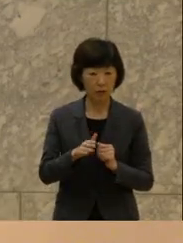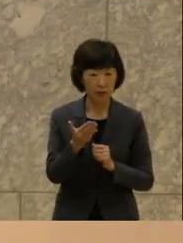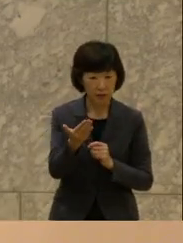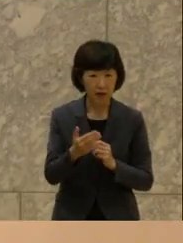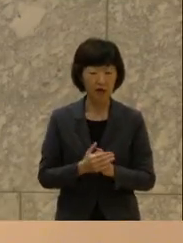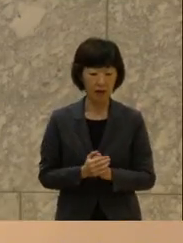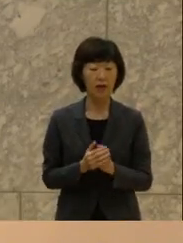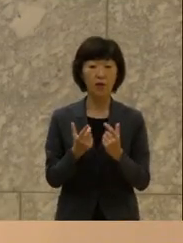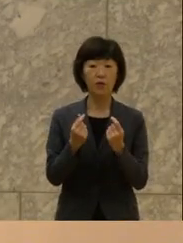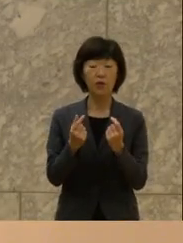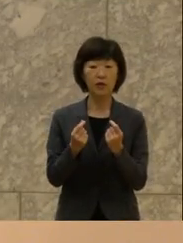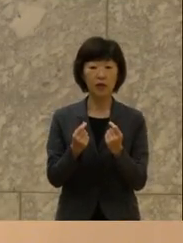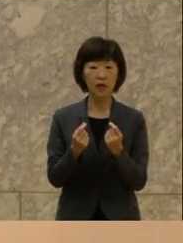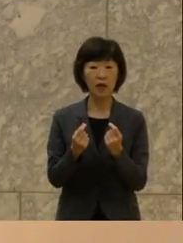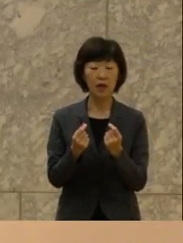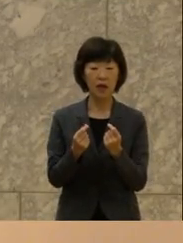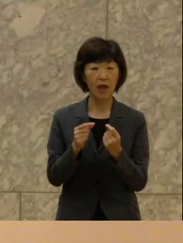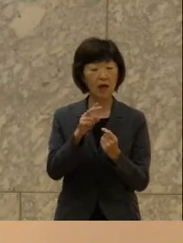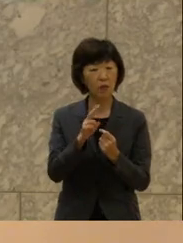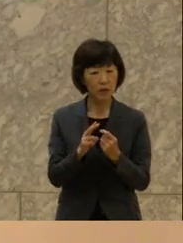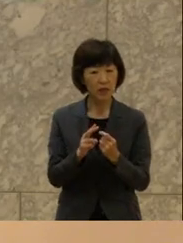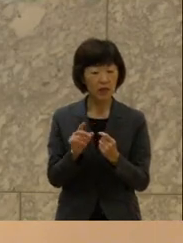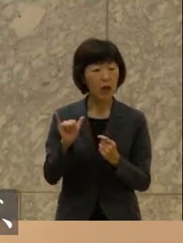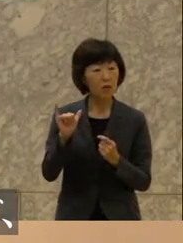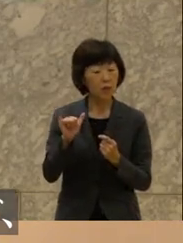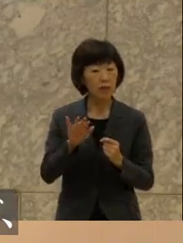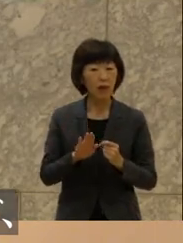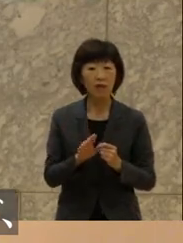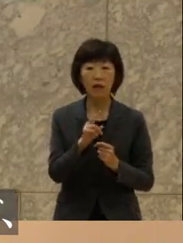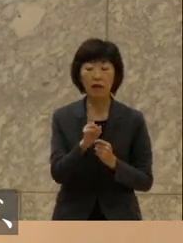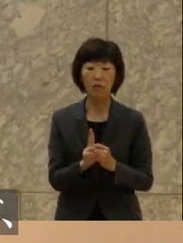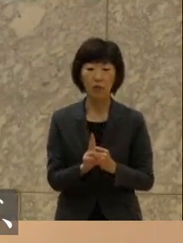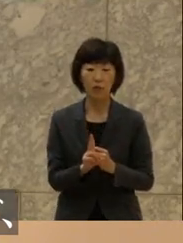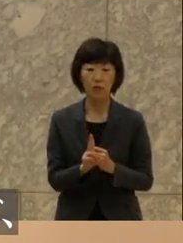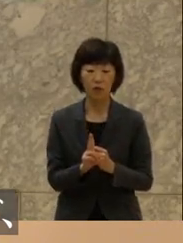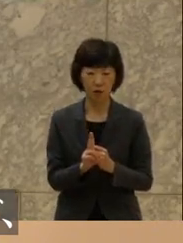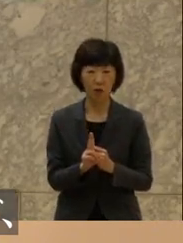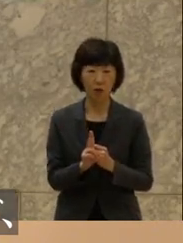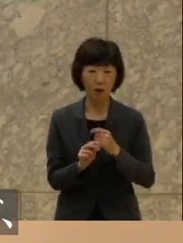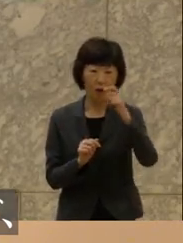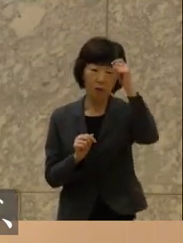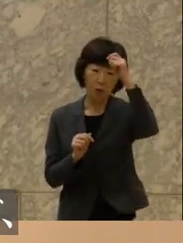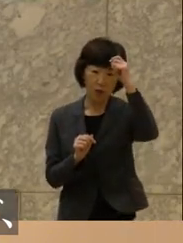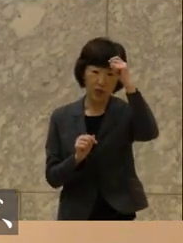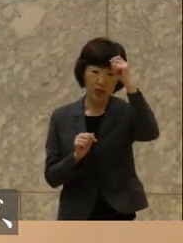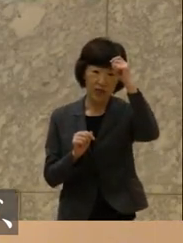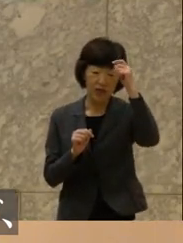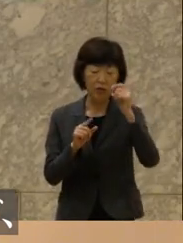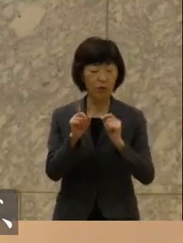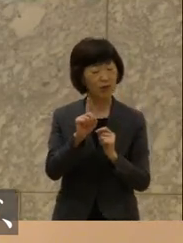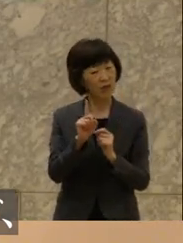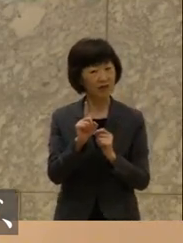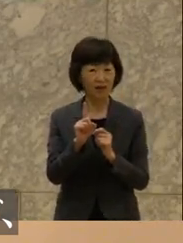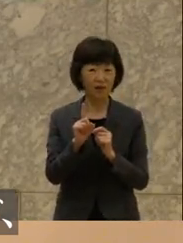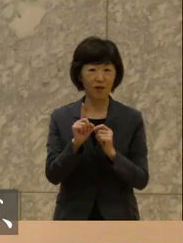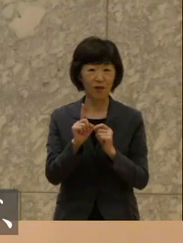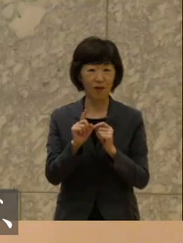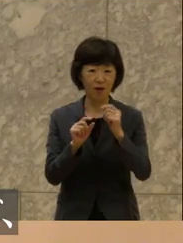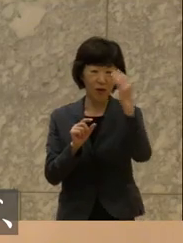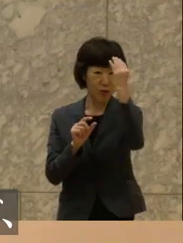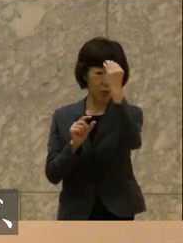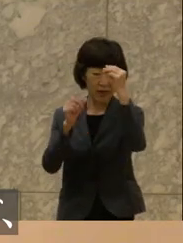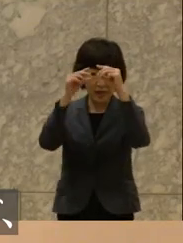そうですね今回もしかしたらブダペストでもあったんですけどちょっとこう帽子がなんか何でしょうね正面に